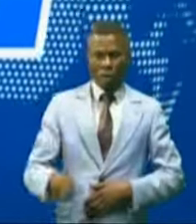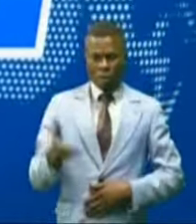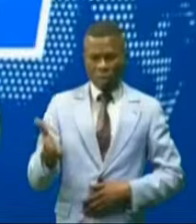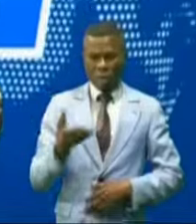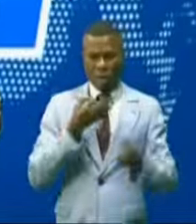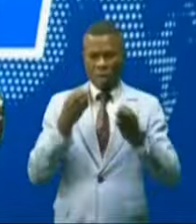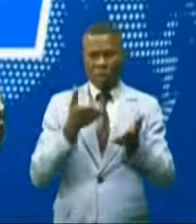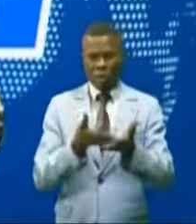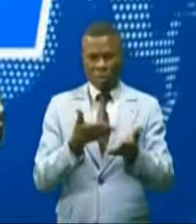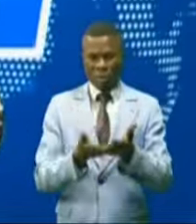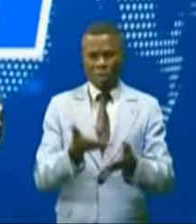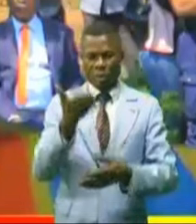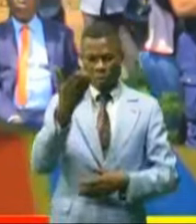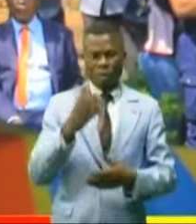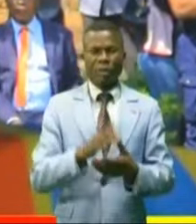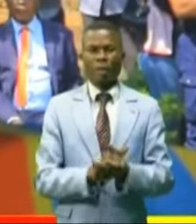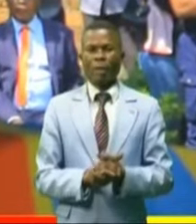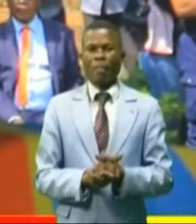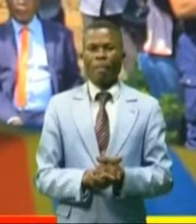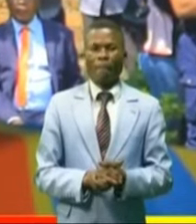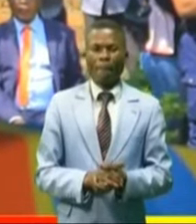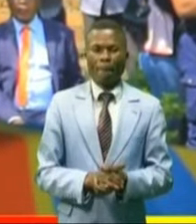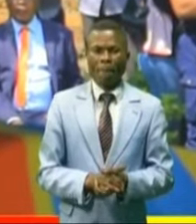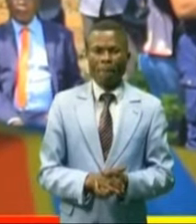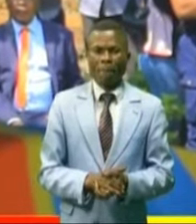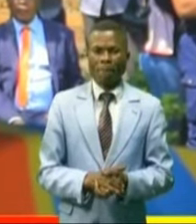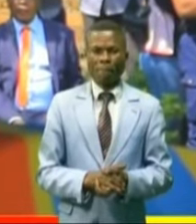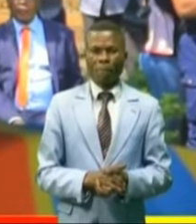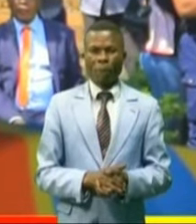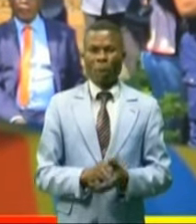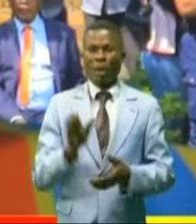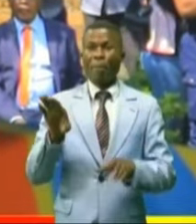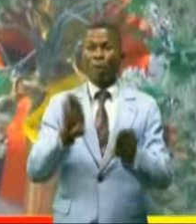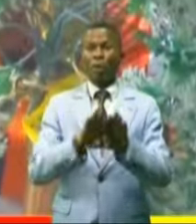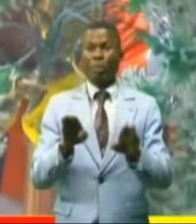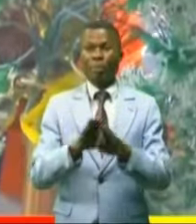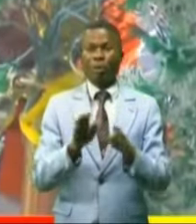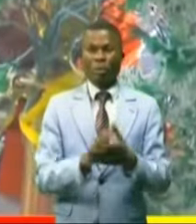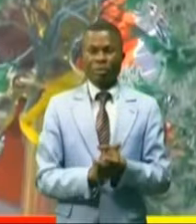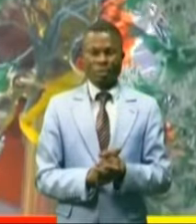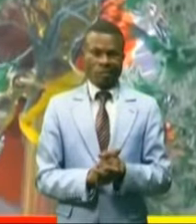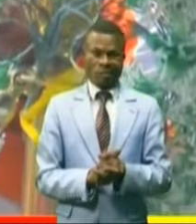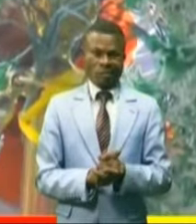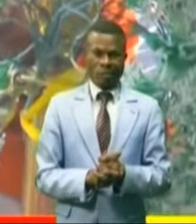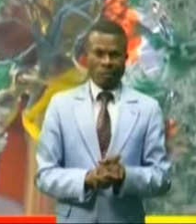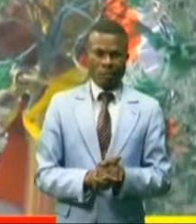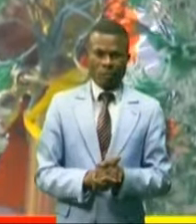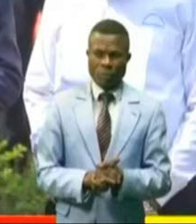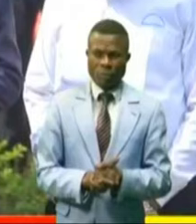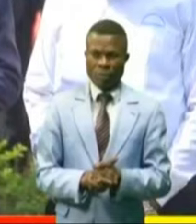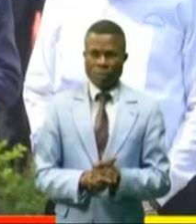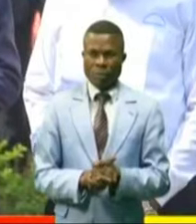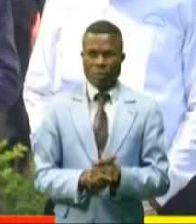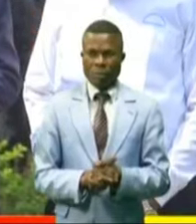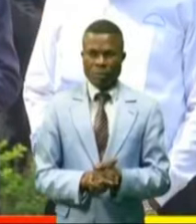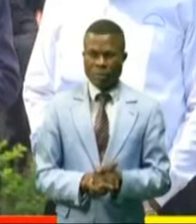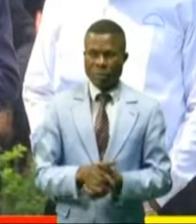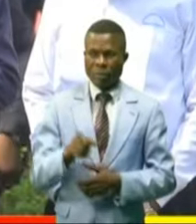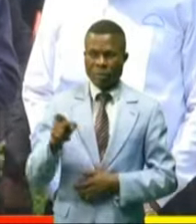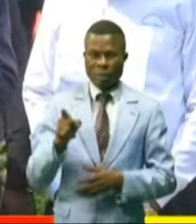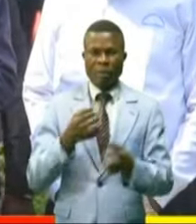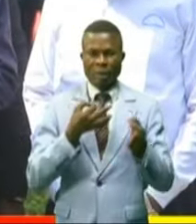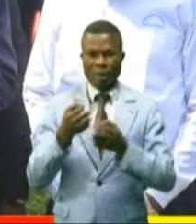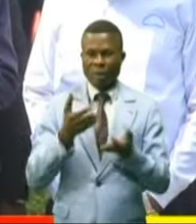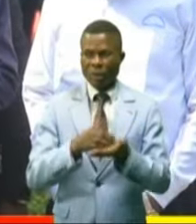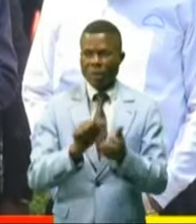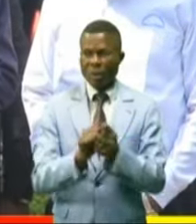de précisions dans ce reportage. C'est sous une forte émotion et tristesse accompagnée de pleurs que les acteurs